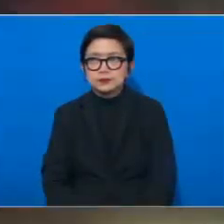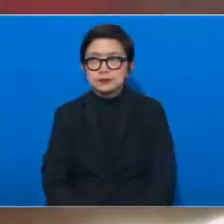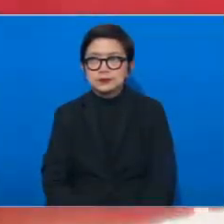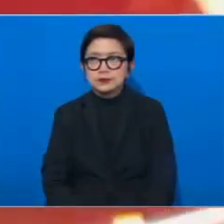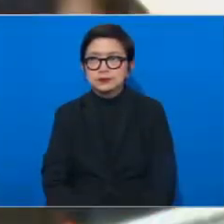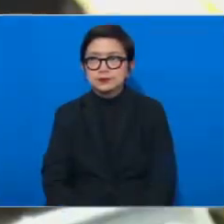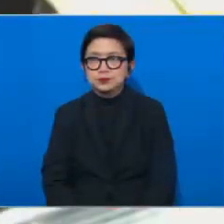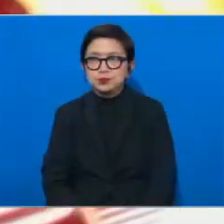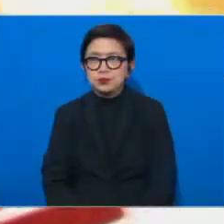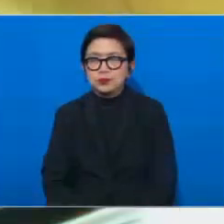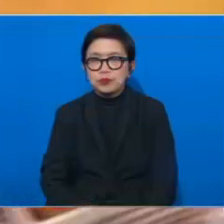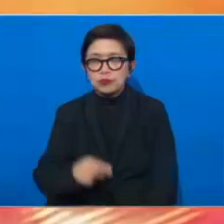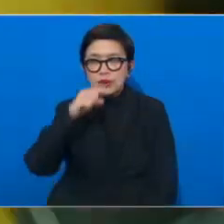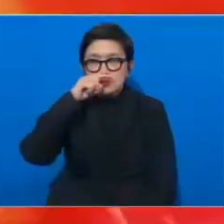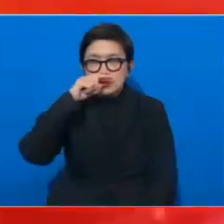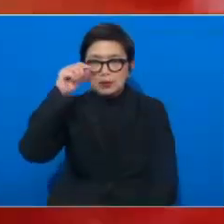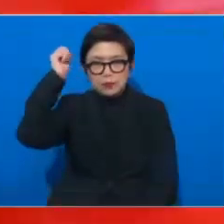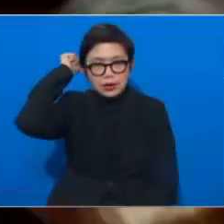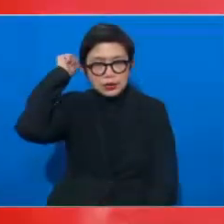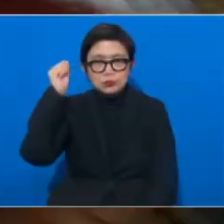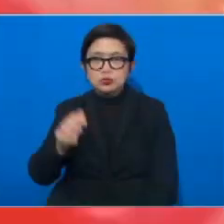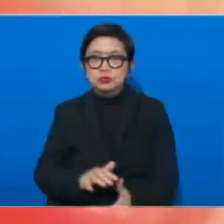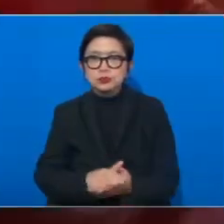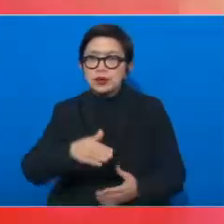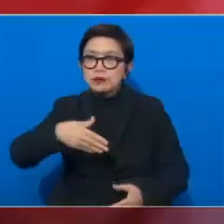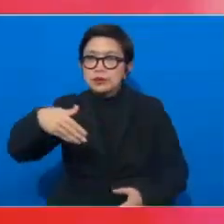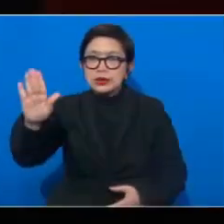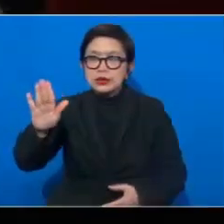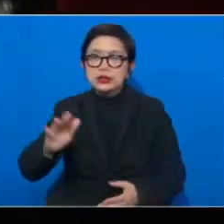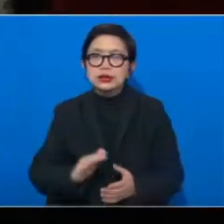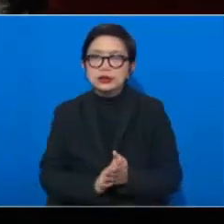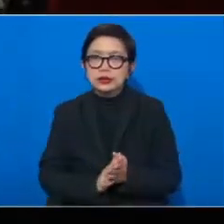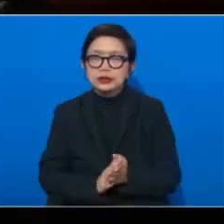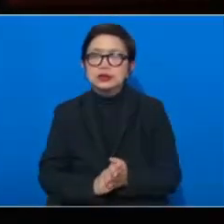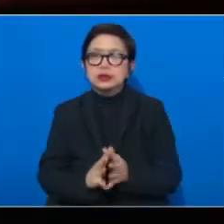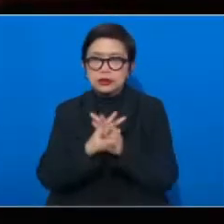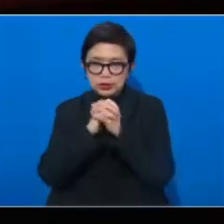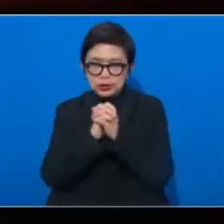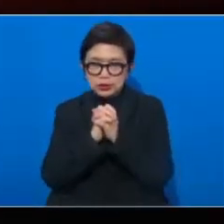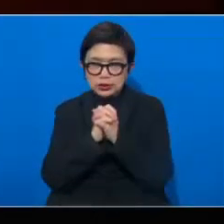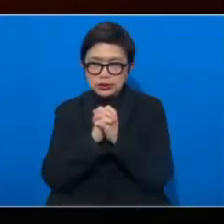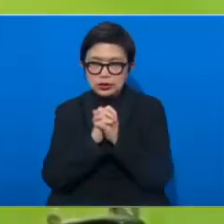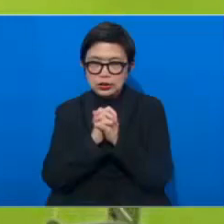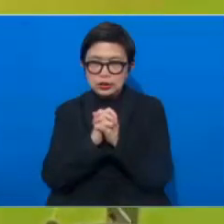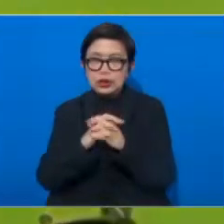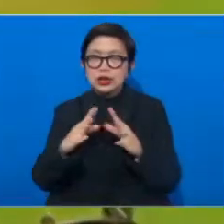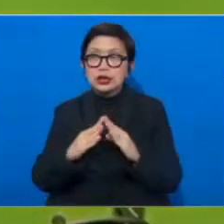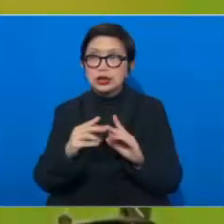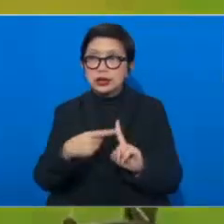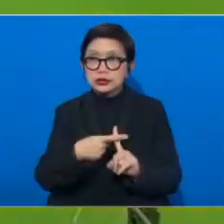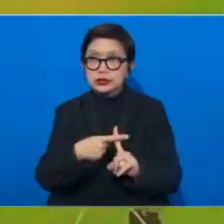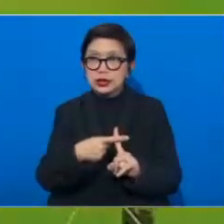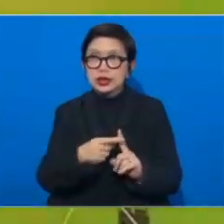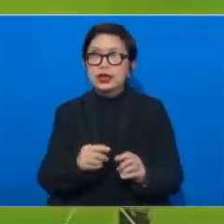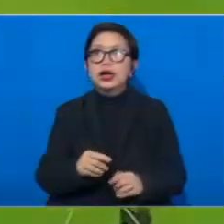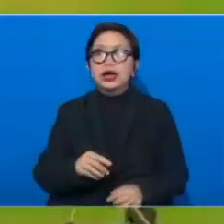Ditinggal orang tua ke gereja, 3 anak di Subang tewas terbakar Sabtu sore. Ketiganya merupakan warga di perumahan Permata Hijau, Cibogo,